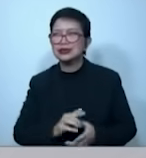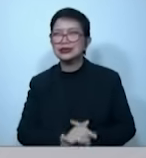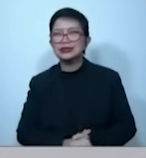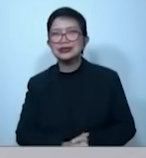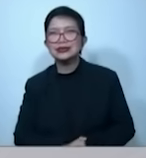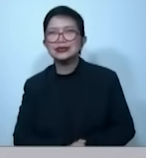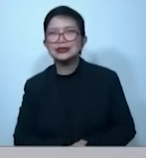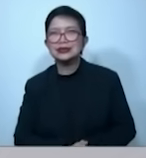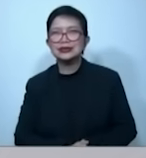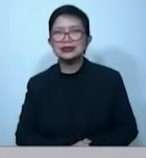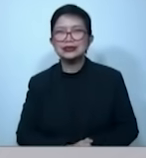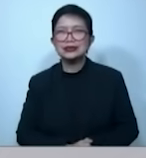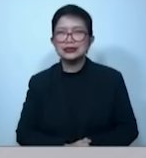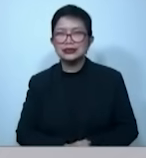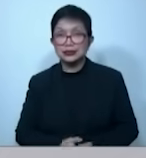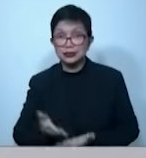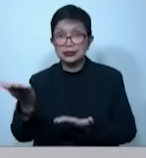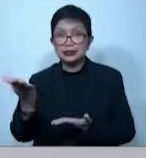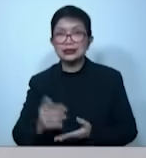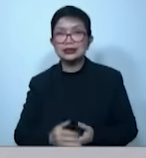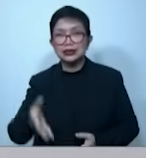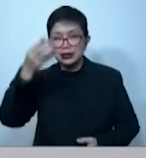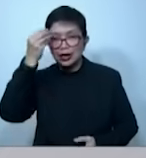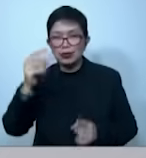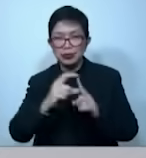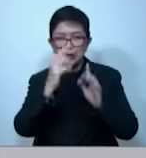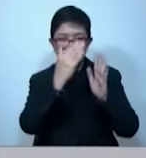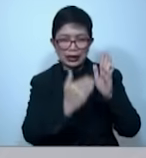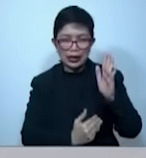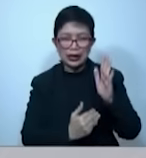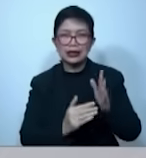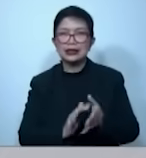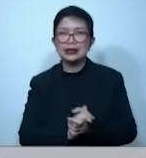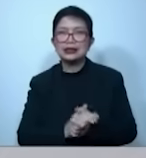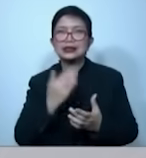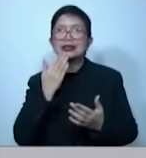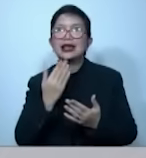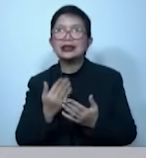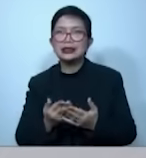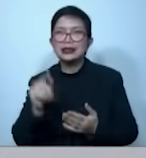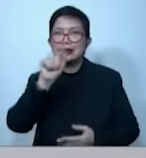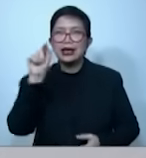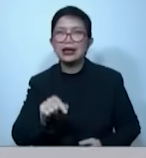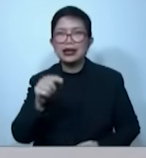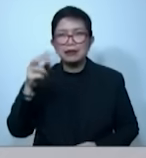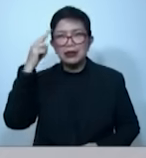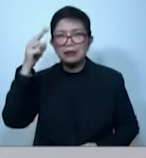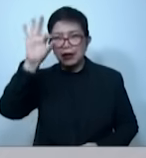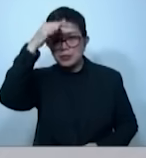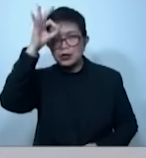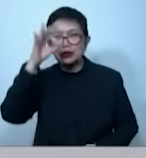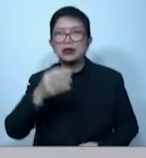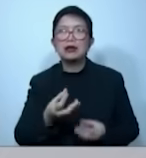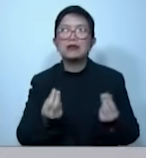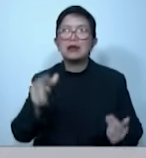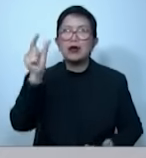itu bapak bapak tahu bapak tahu data enggak Bapak tanya ke Kapolda tahun ini berapa orang